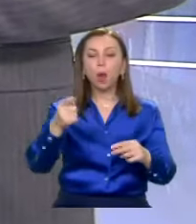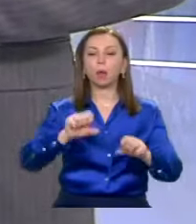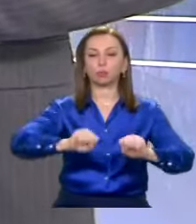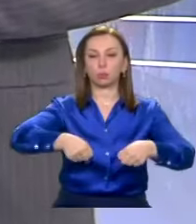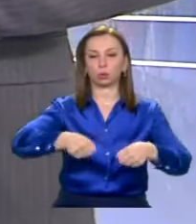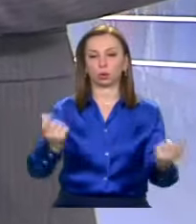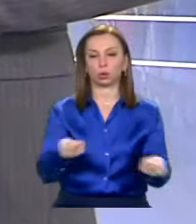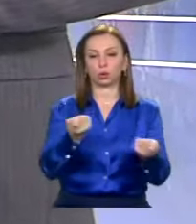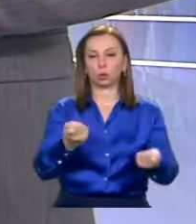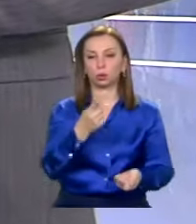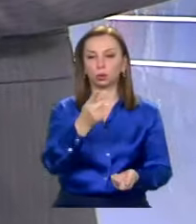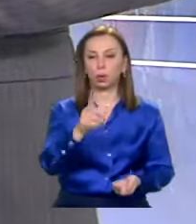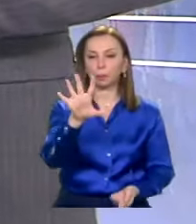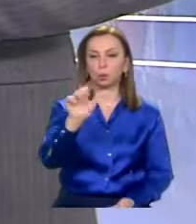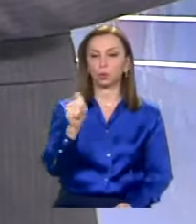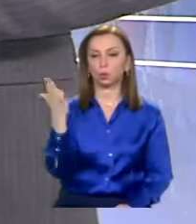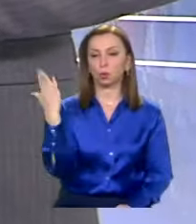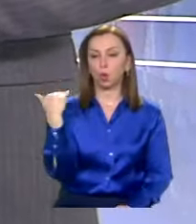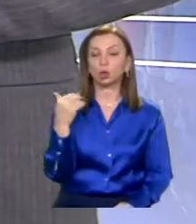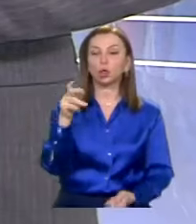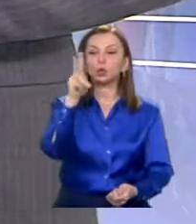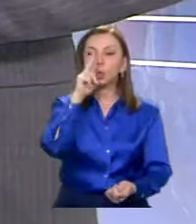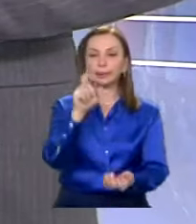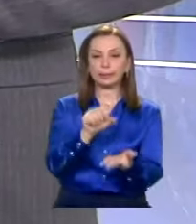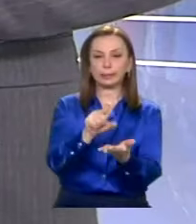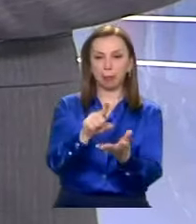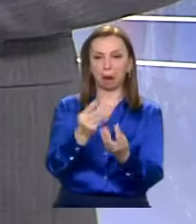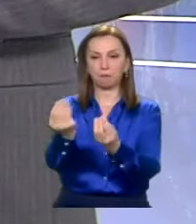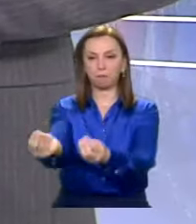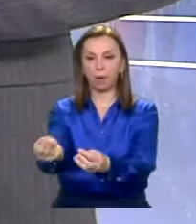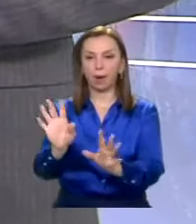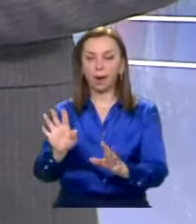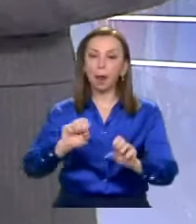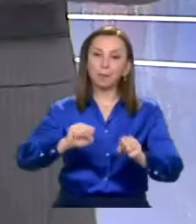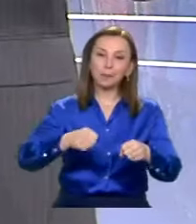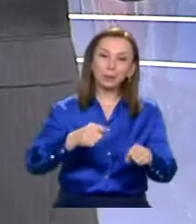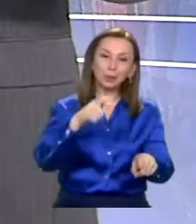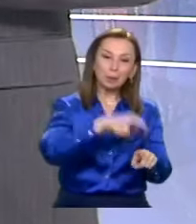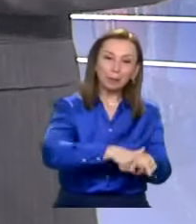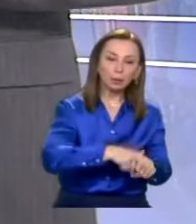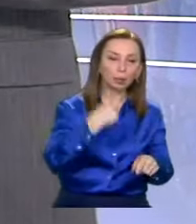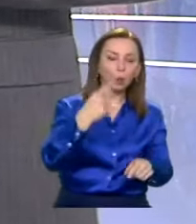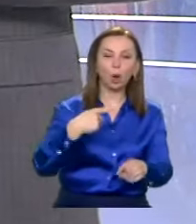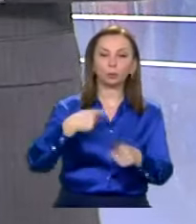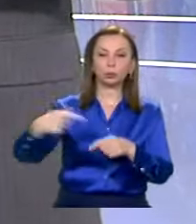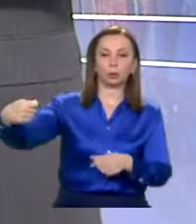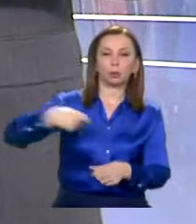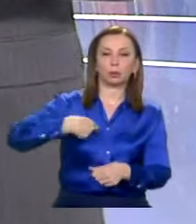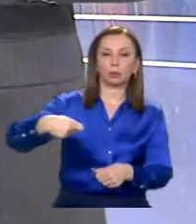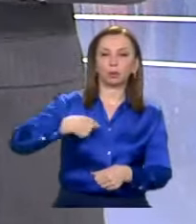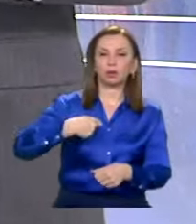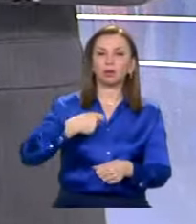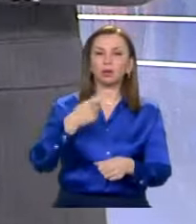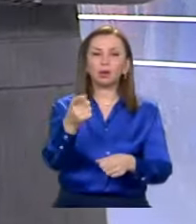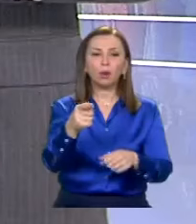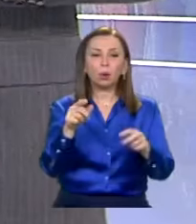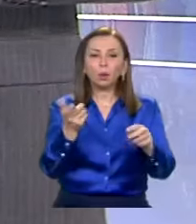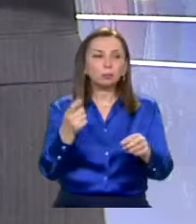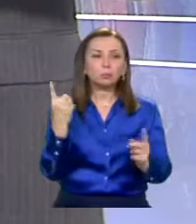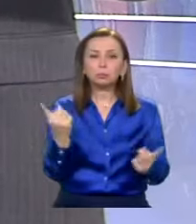çalışıyordu. 5 gün önce son siparişini teslim etti ve motosikletine giderken bıçaklı saldırıya uğradı. Hem de ortada hiçbir şey